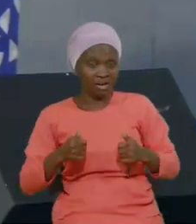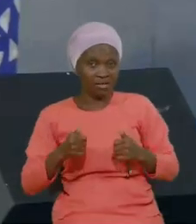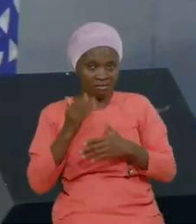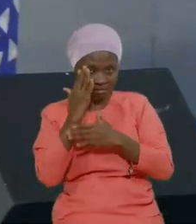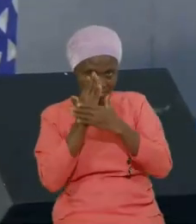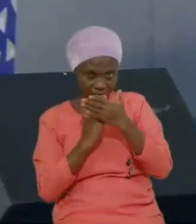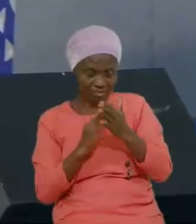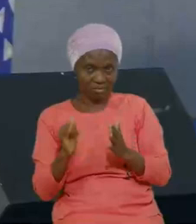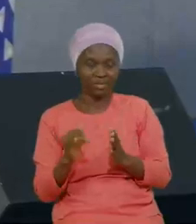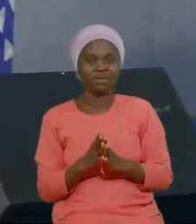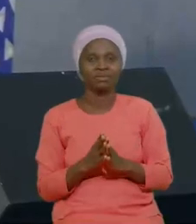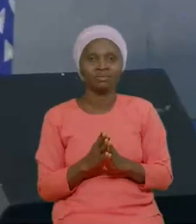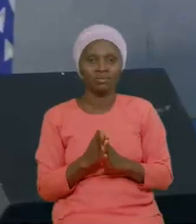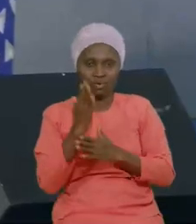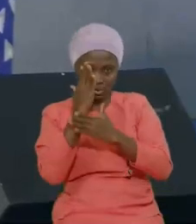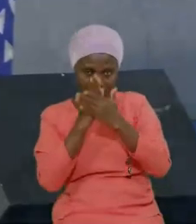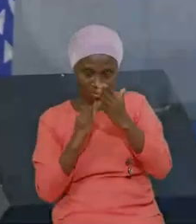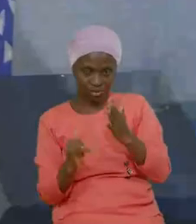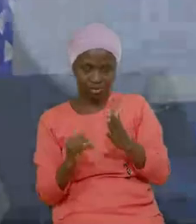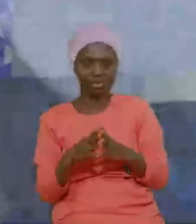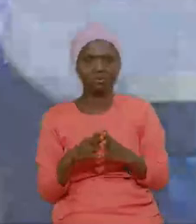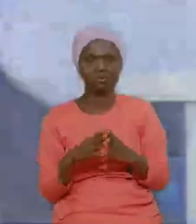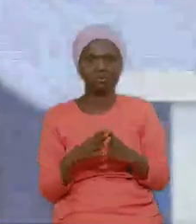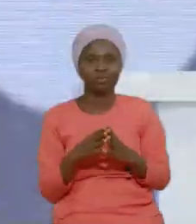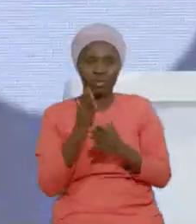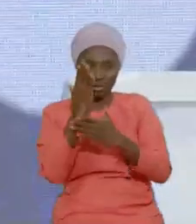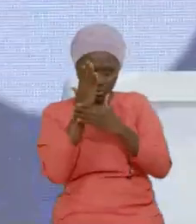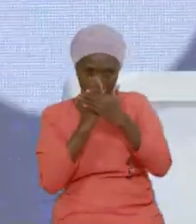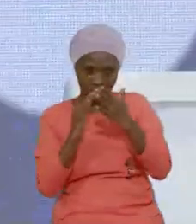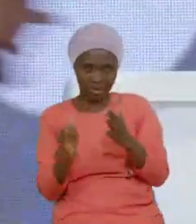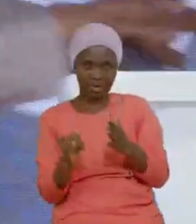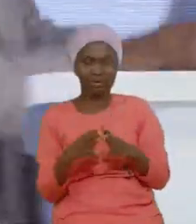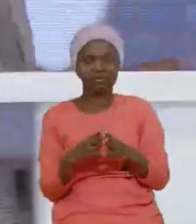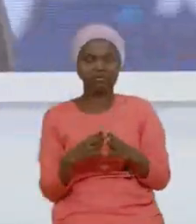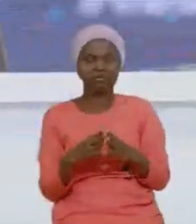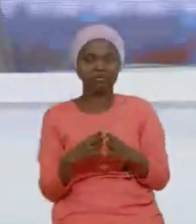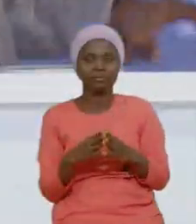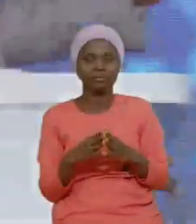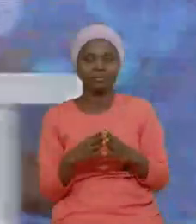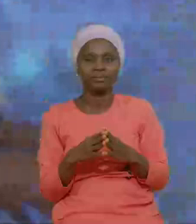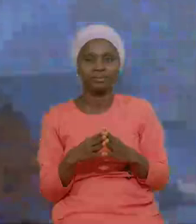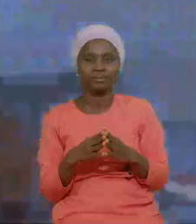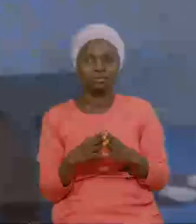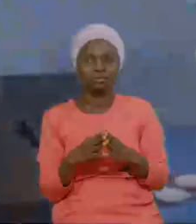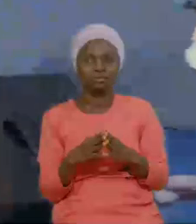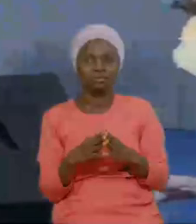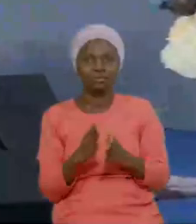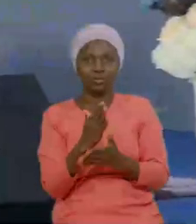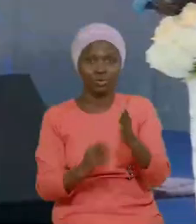Et nous pouvons maintenant vivre dans la sobriété. Dans la sobriété. Dans la